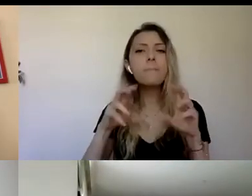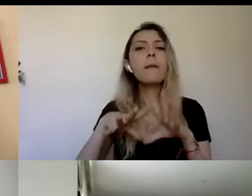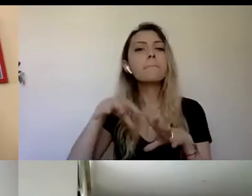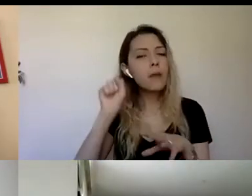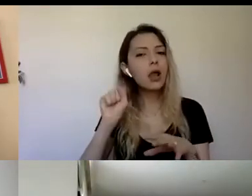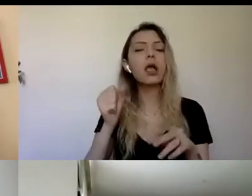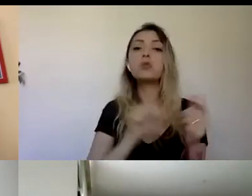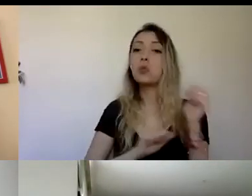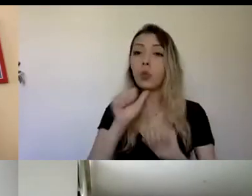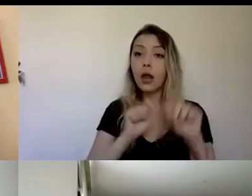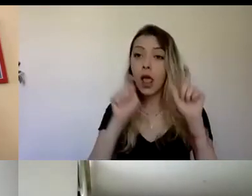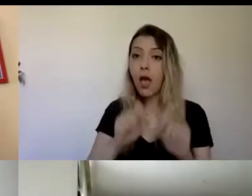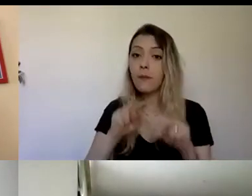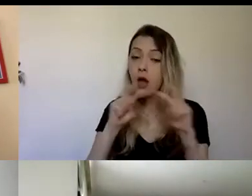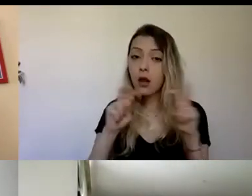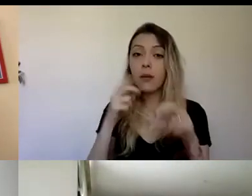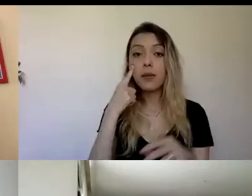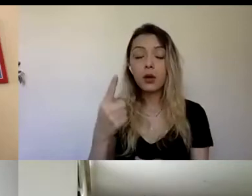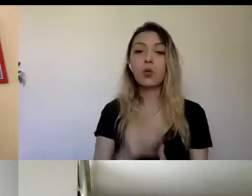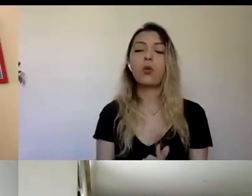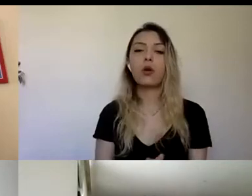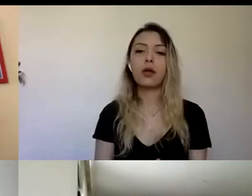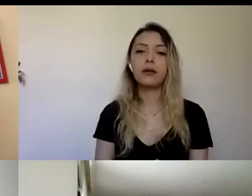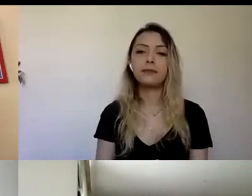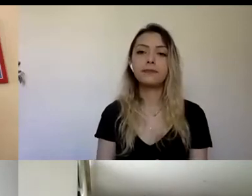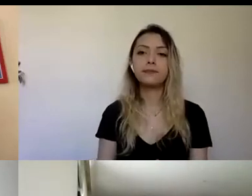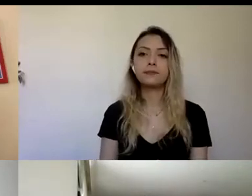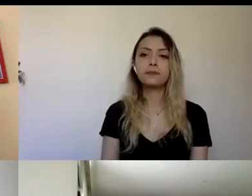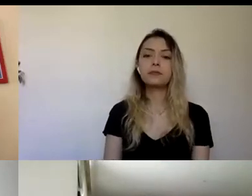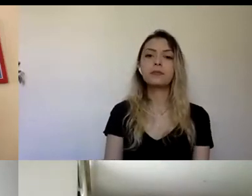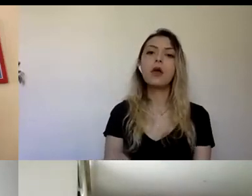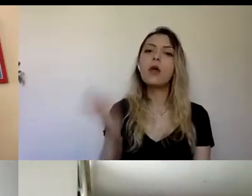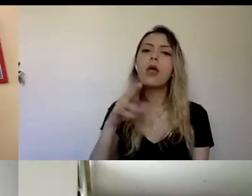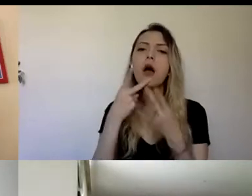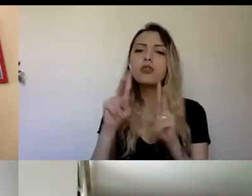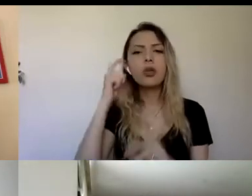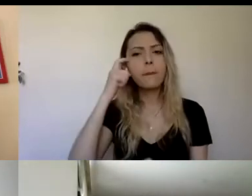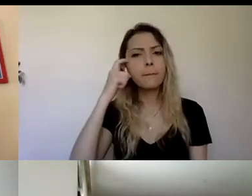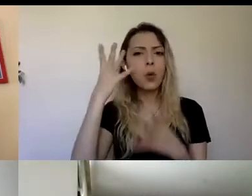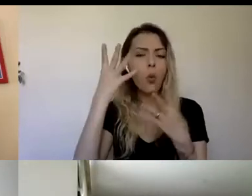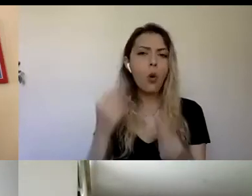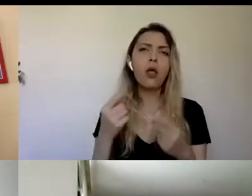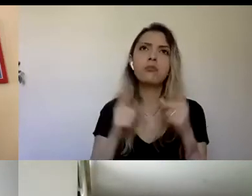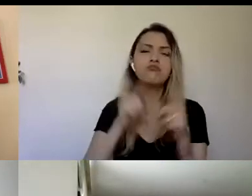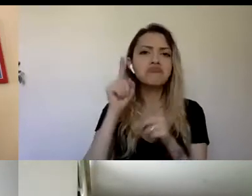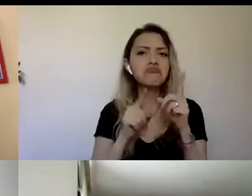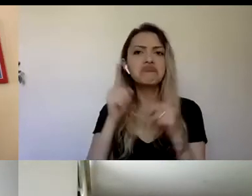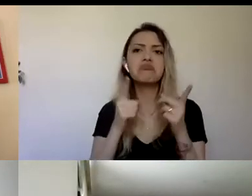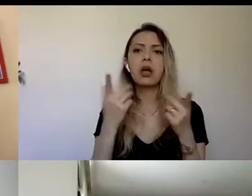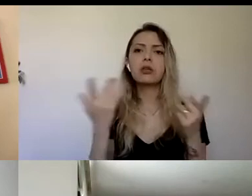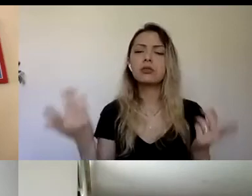yaptığı araştırmalardan da ya da açık bilgi olan bazı durumları